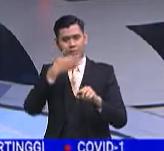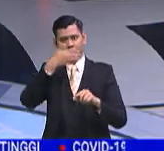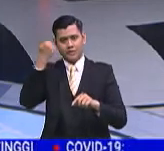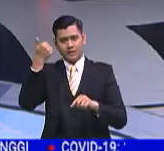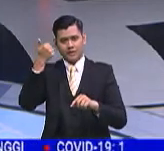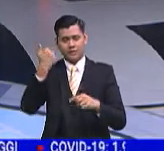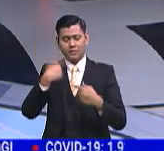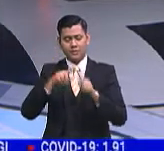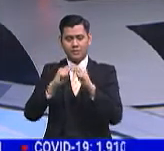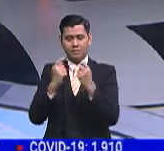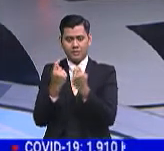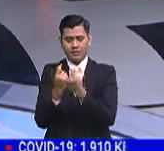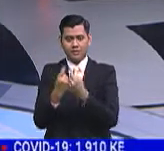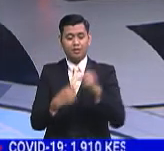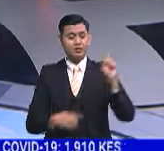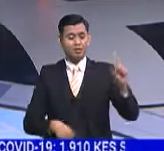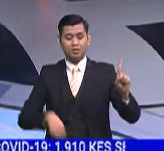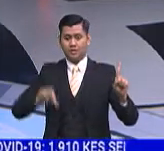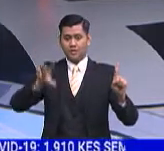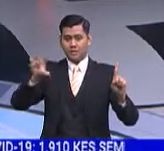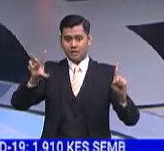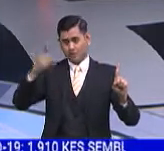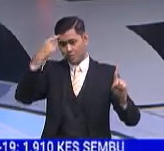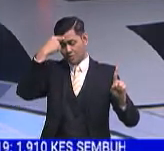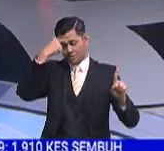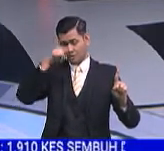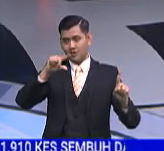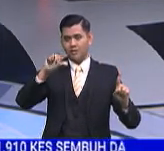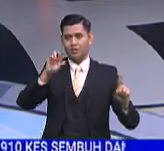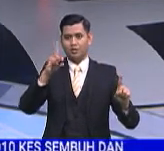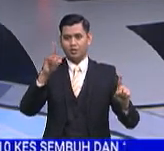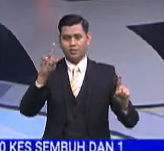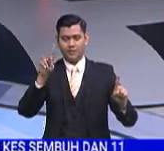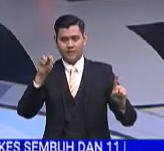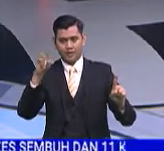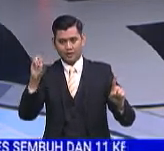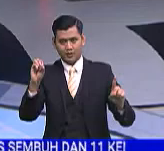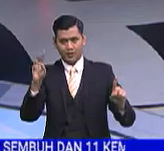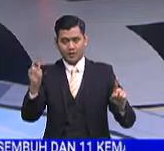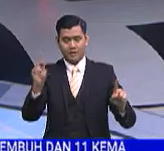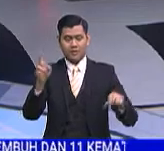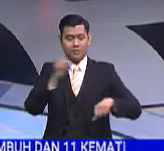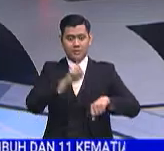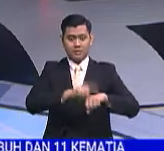pasukan sama selain tewas 1-3 kepada Great Britain dalam satu lagi pertemuan.